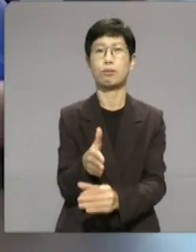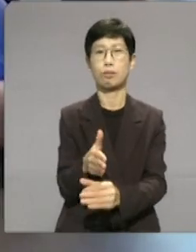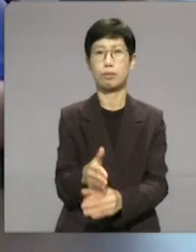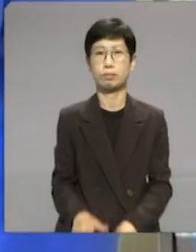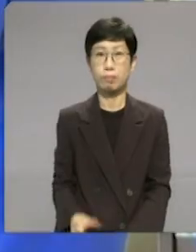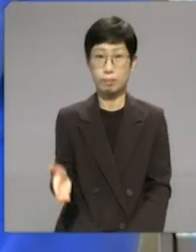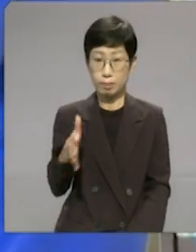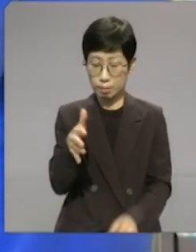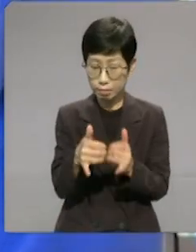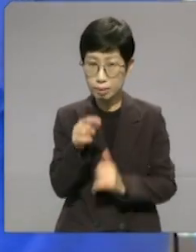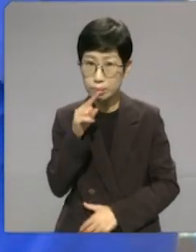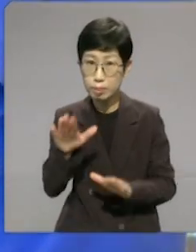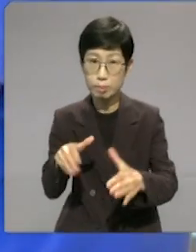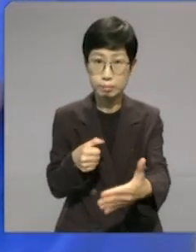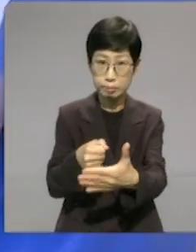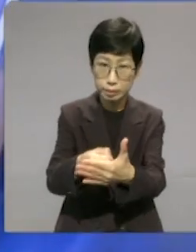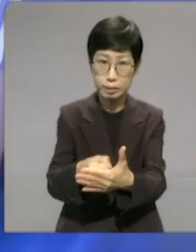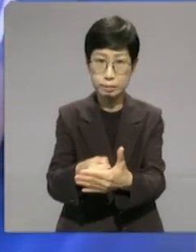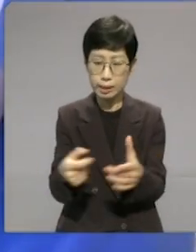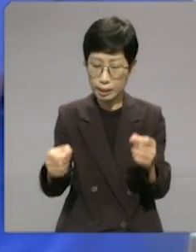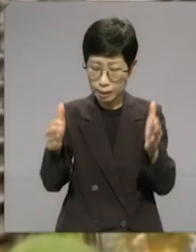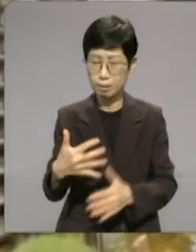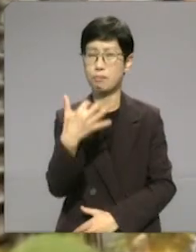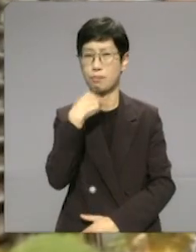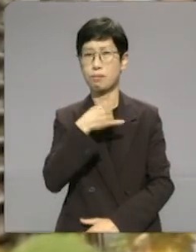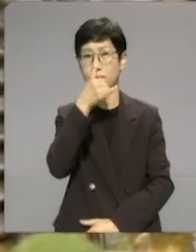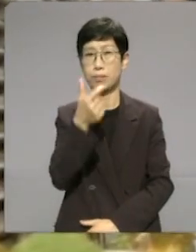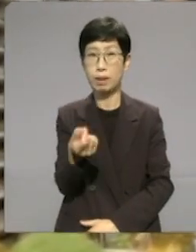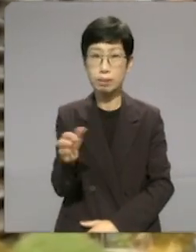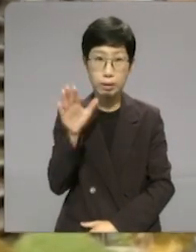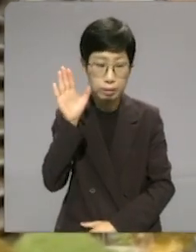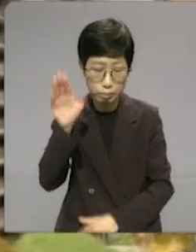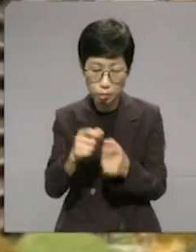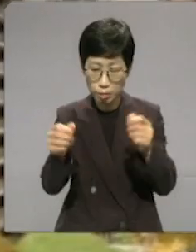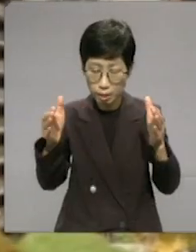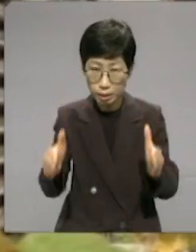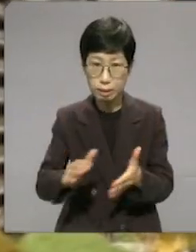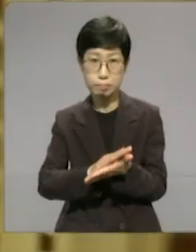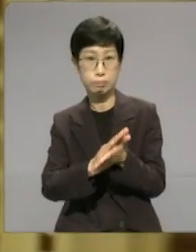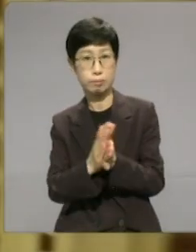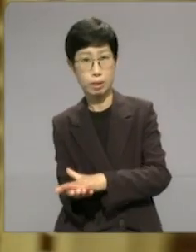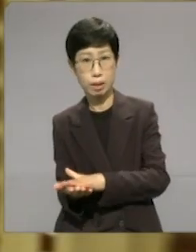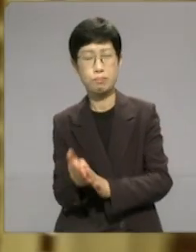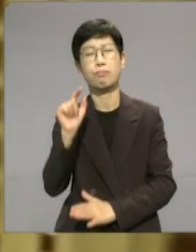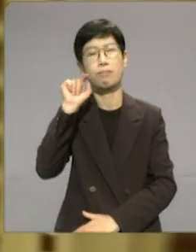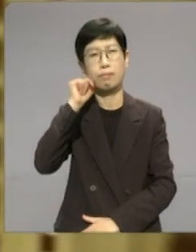하지만 전문가들은 이번 조치가 단기적인 효과는 있겠지만 장기적인 변화를 불러오기는 힘들 것으로 보고